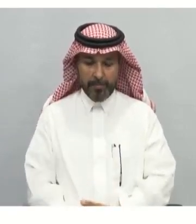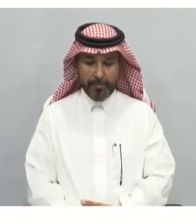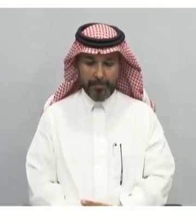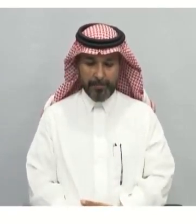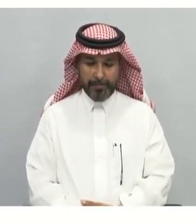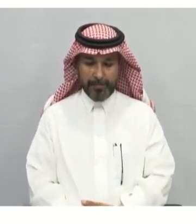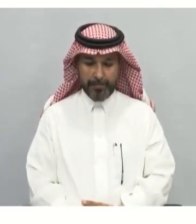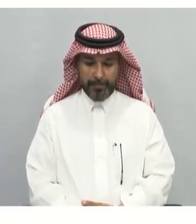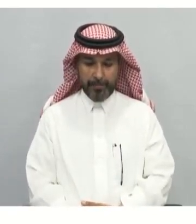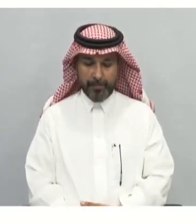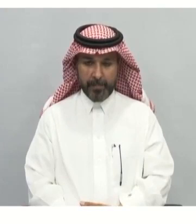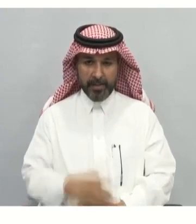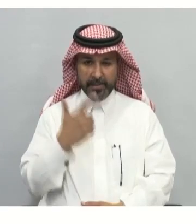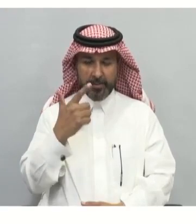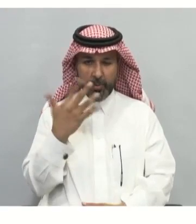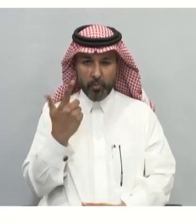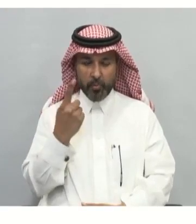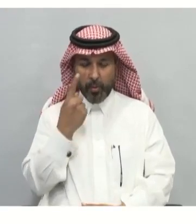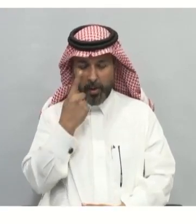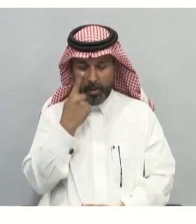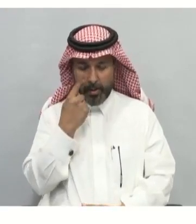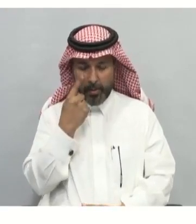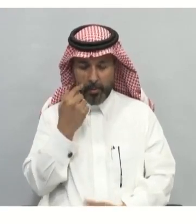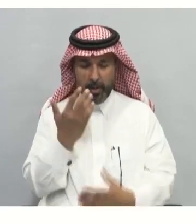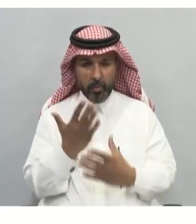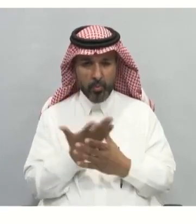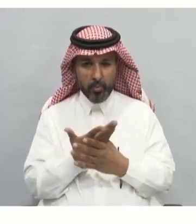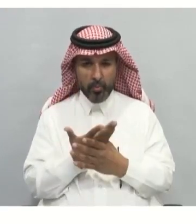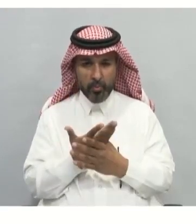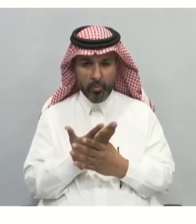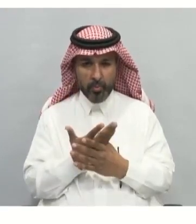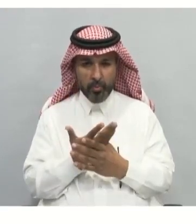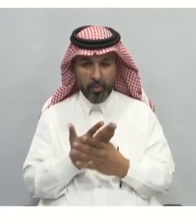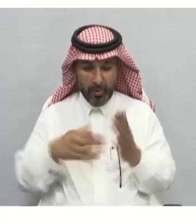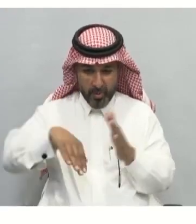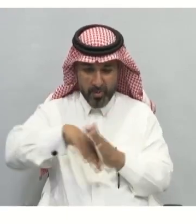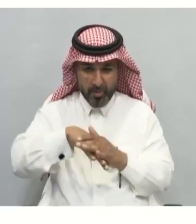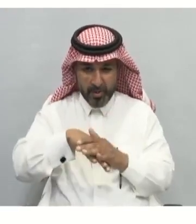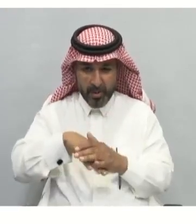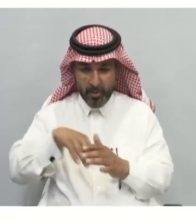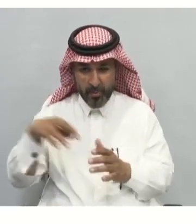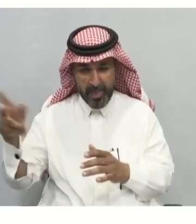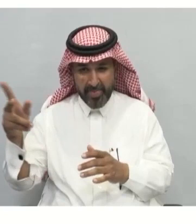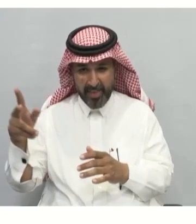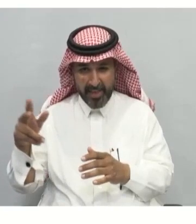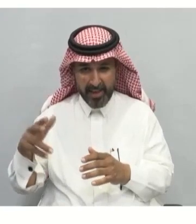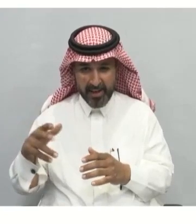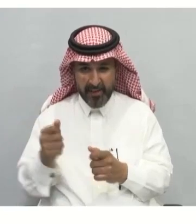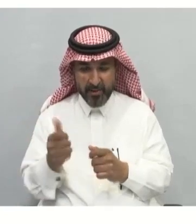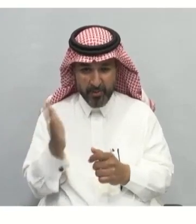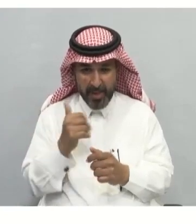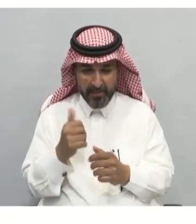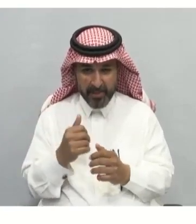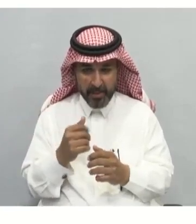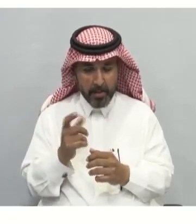القيامه سابعا البكاء من خشيه الله تعالى دليل على حياه القلب